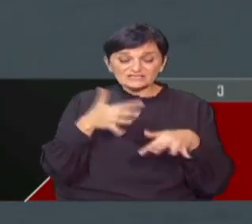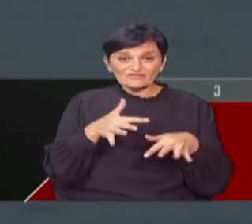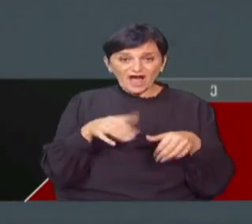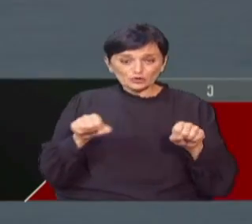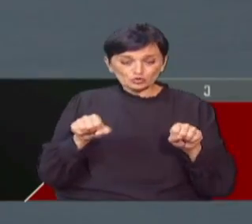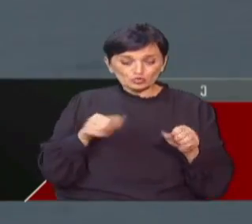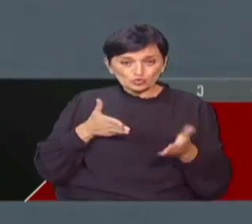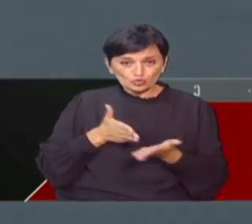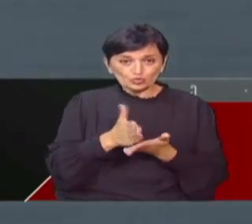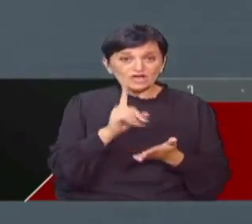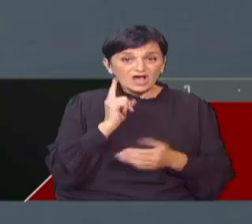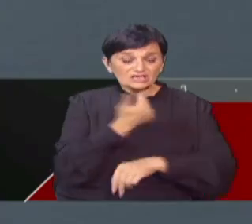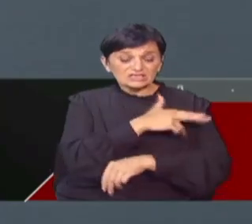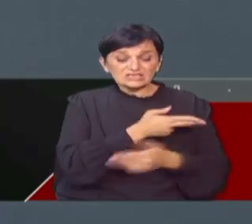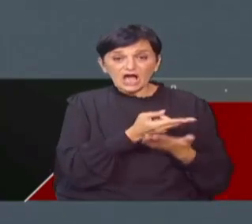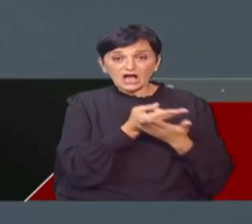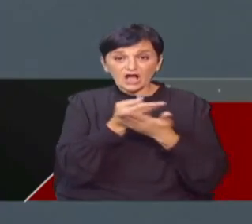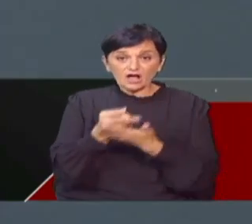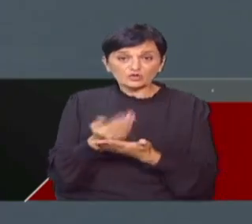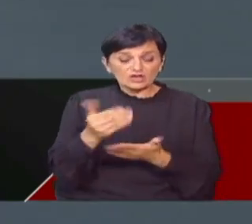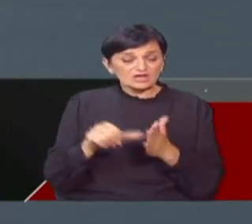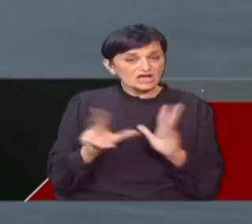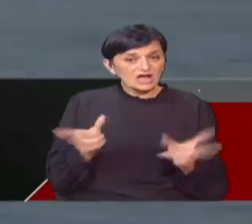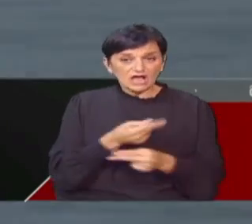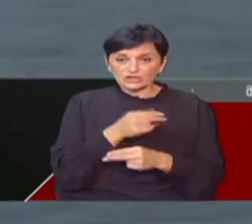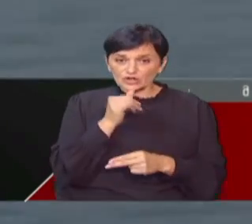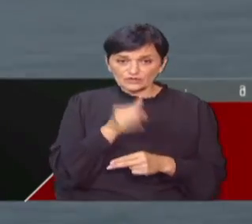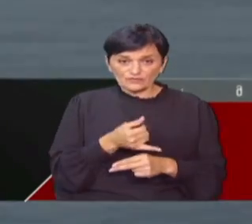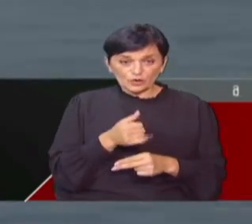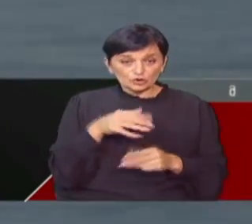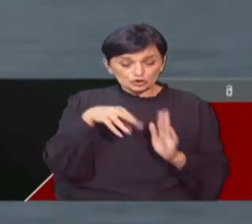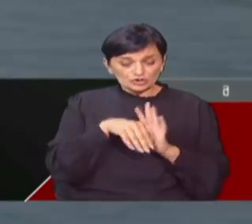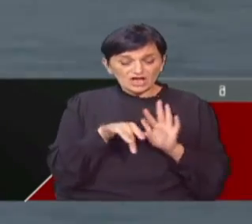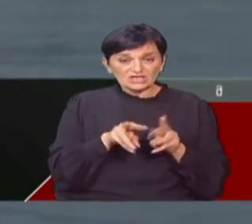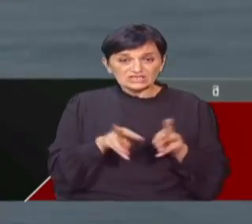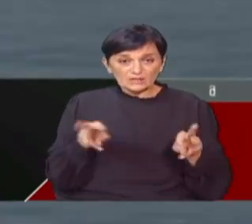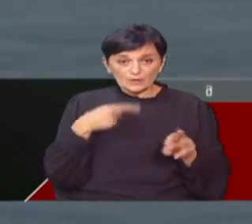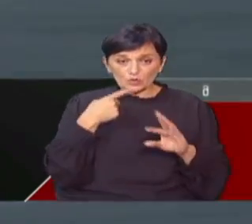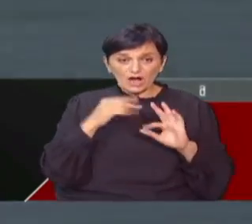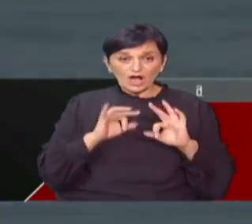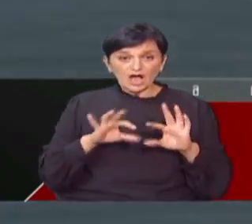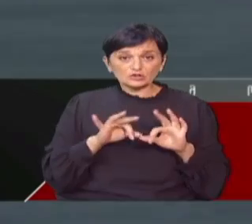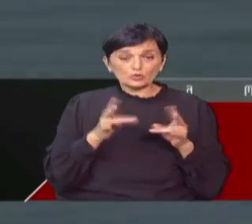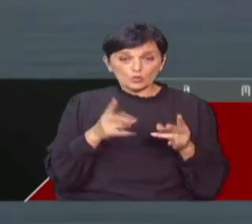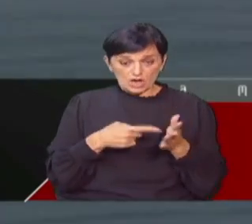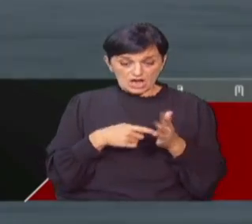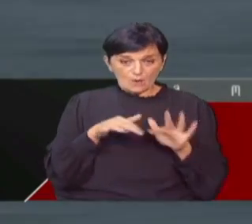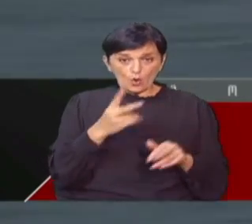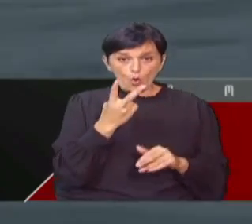შევიდნენ. ახალგაზრდა საავადმყოფოში გადაიყვანეს, თუმცა მისი გადარჩენა ვერ მოხერხდა. Როგორც შინა გასაკვირთა სამინისტროში აცხადებენ, მოხდარზე